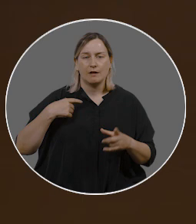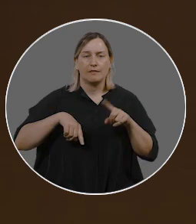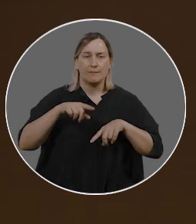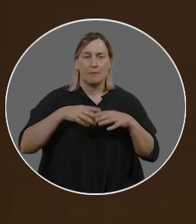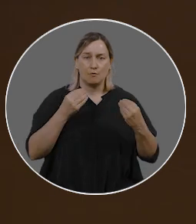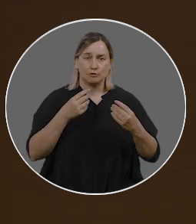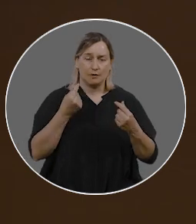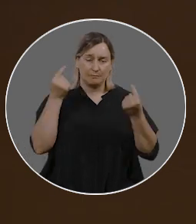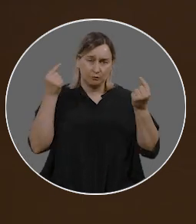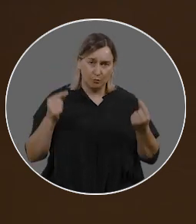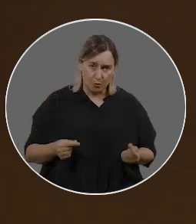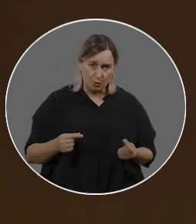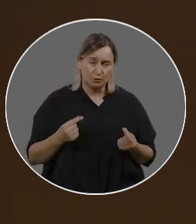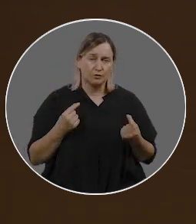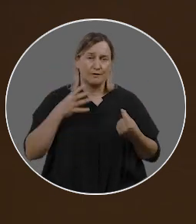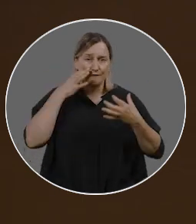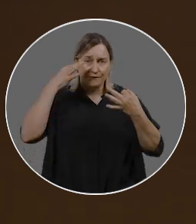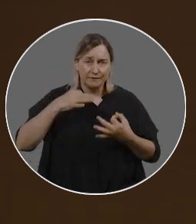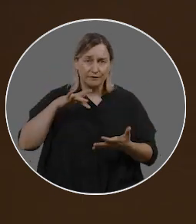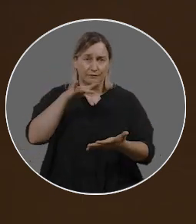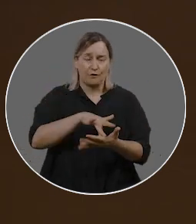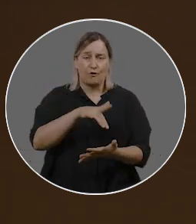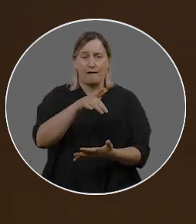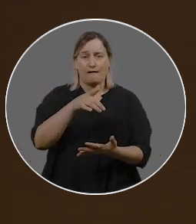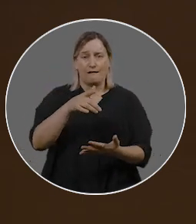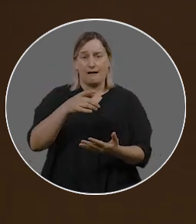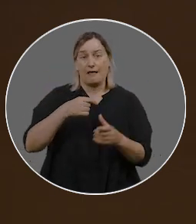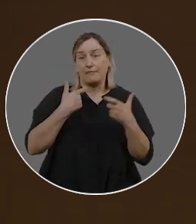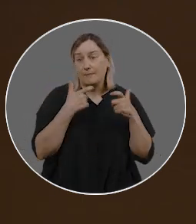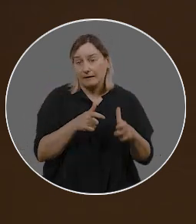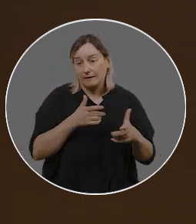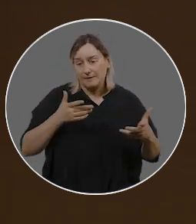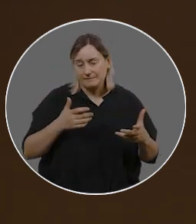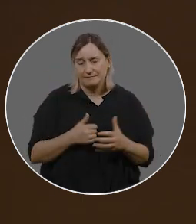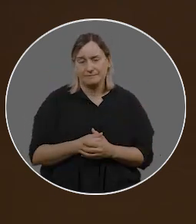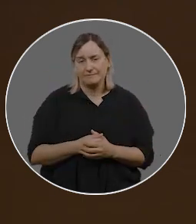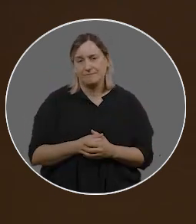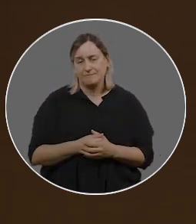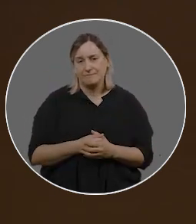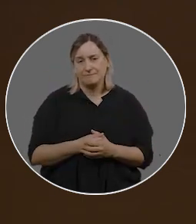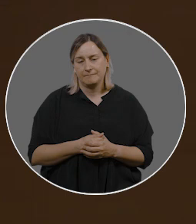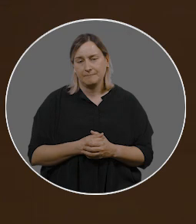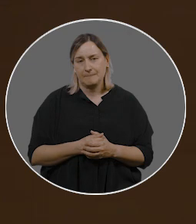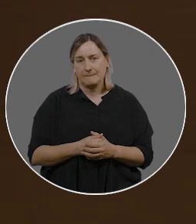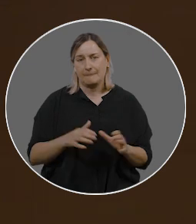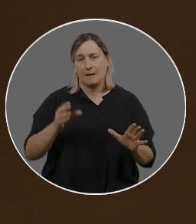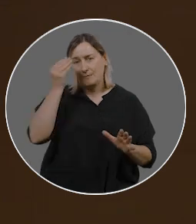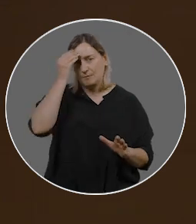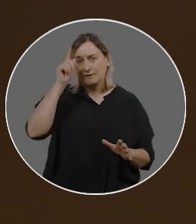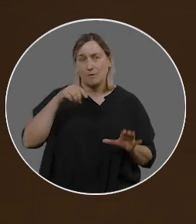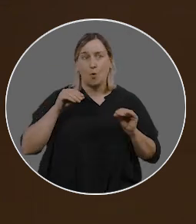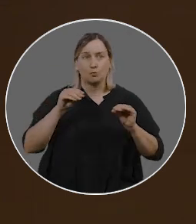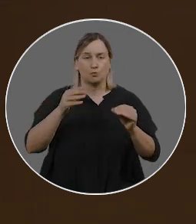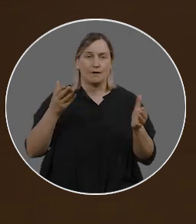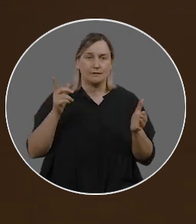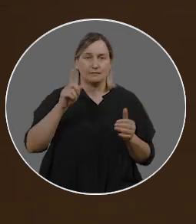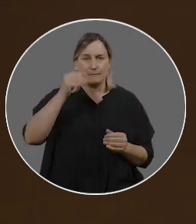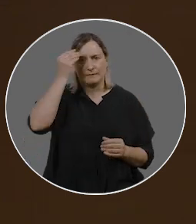del pressupost que tingui el departament, però penseu en els usuaris, perquè hi ha una